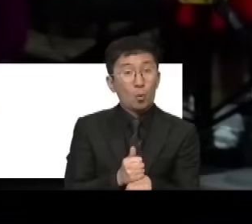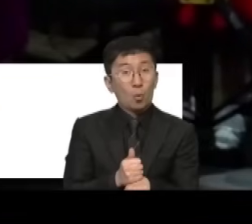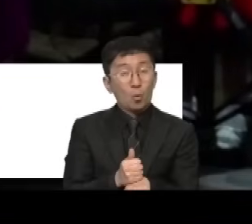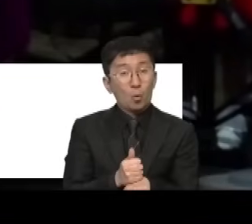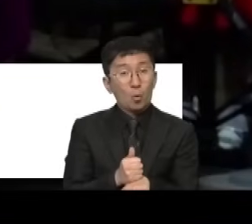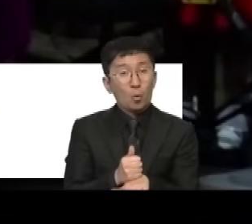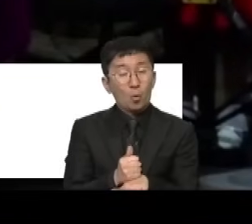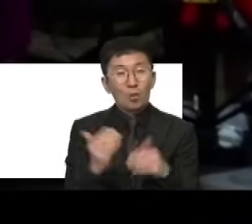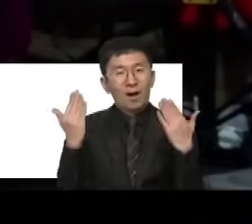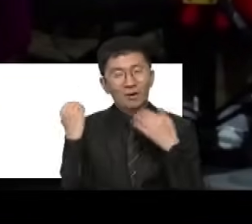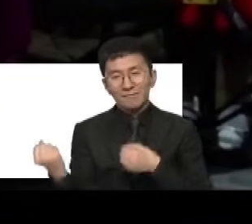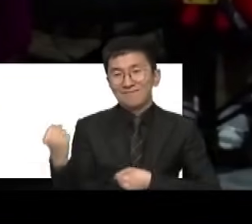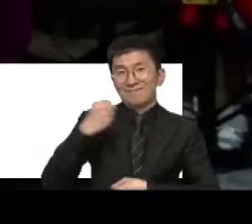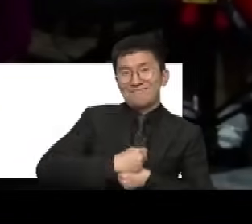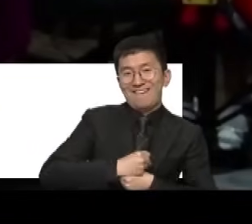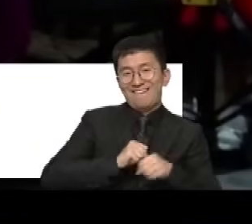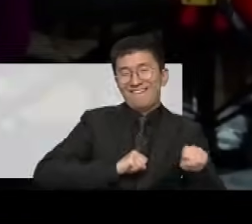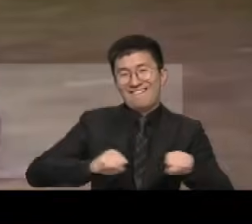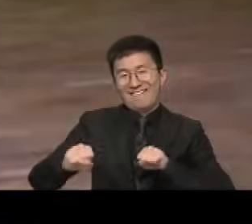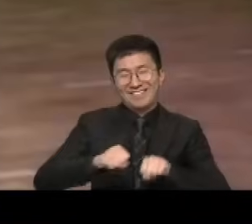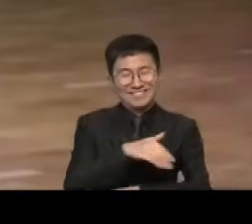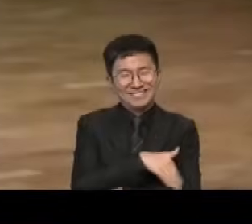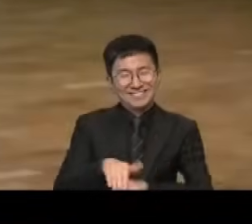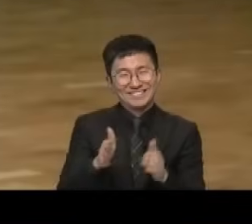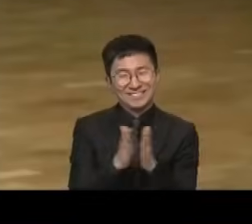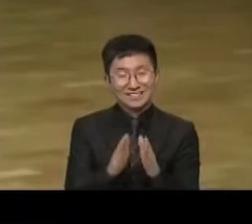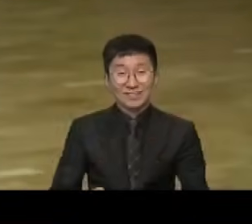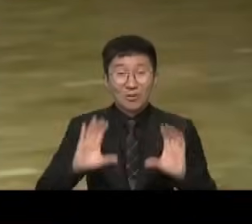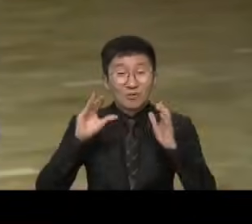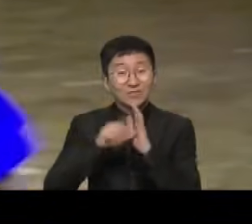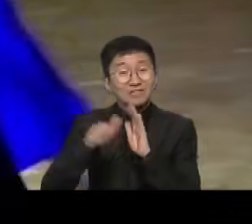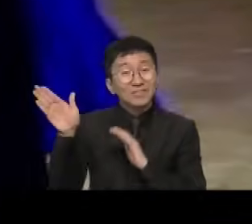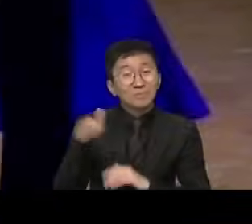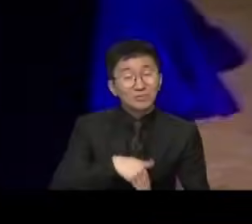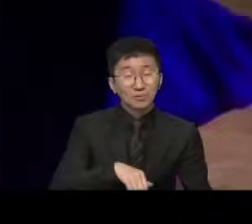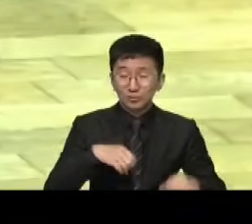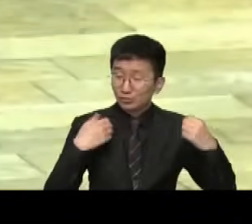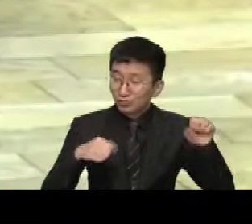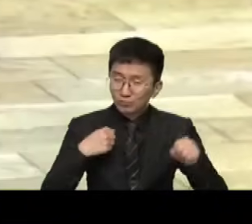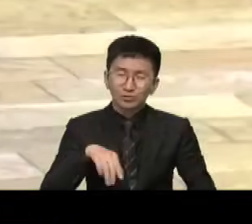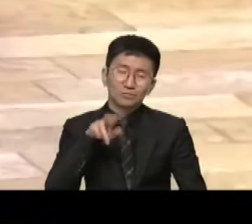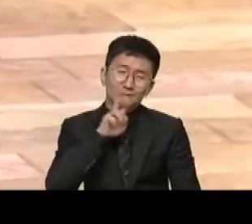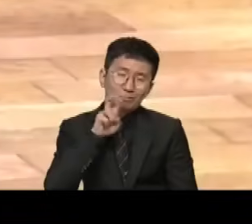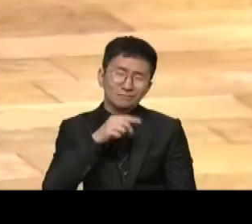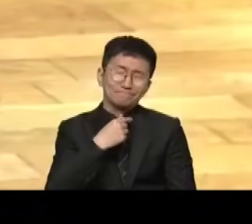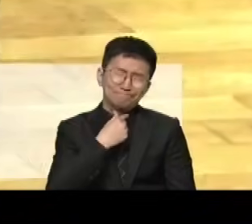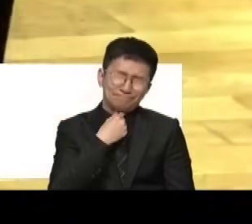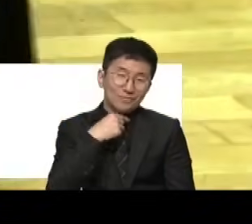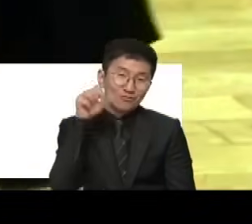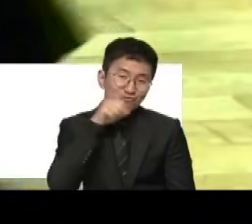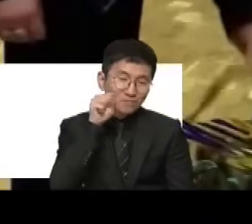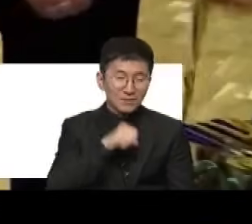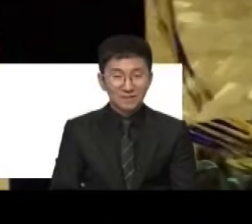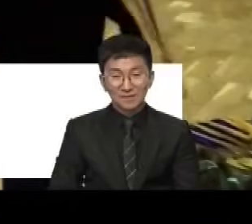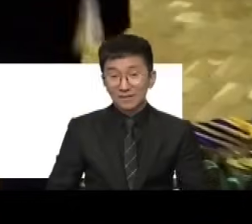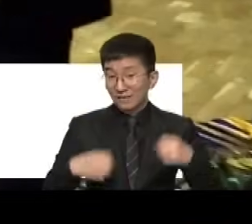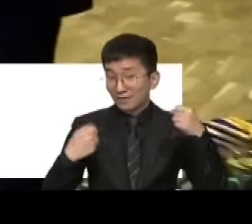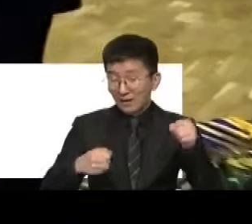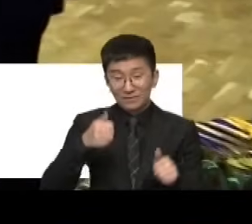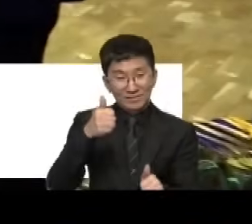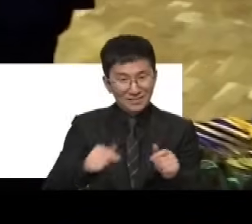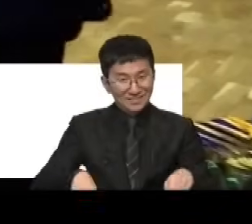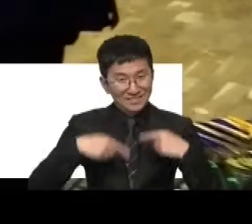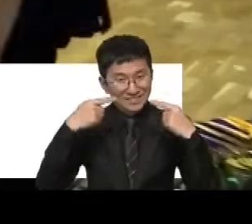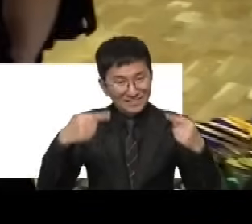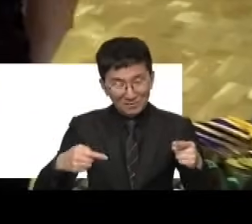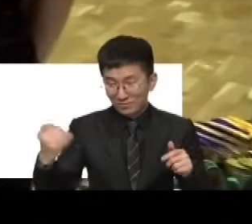생각보다 빨리 찾아왔습니다. 어렸을 때부터 음악과 춤에 남다른 열정을 보였던 로만은 댄스 대회에 참가해